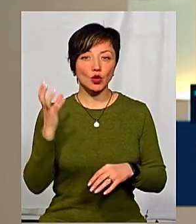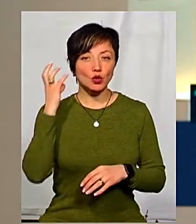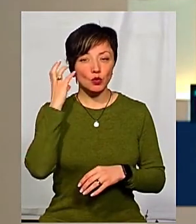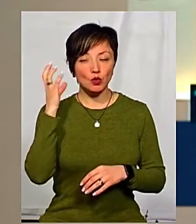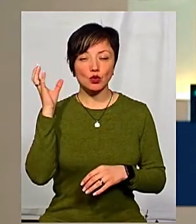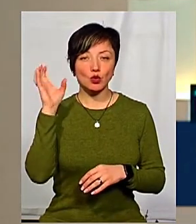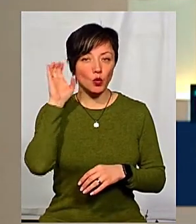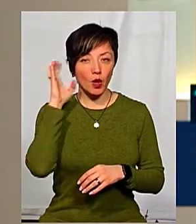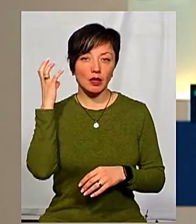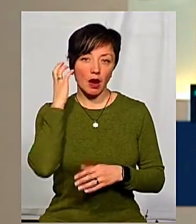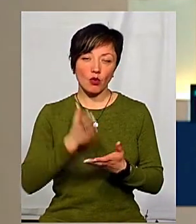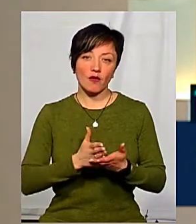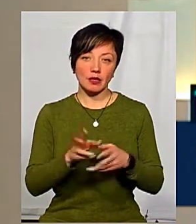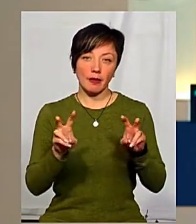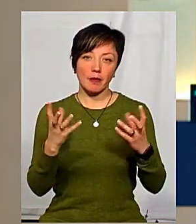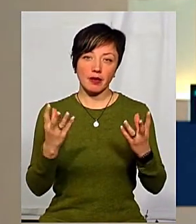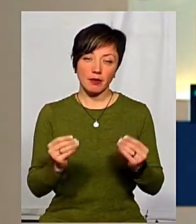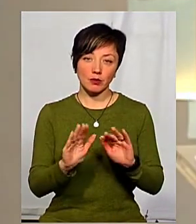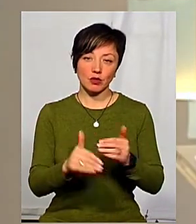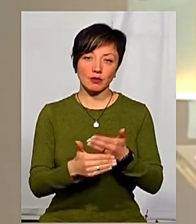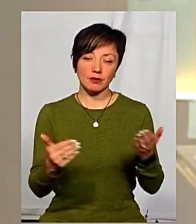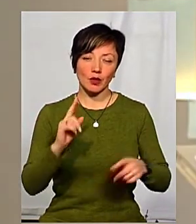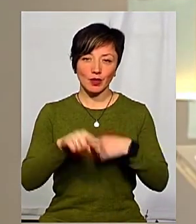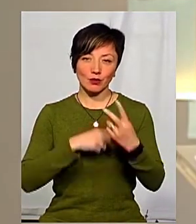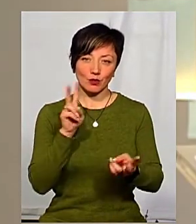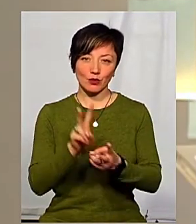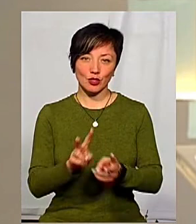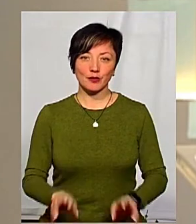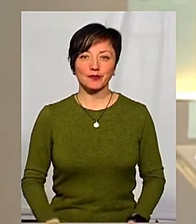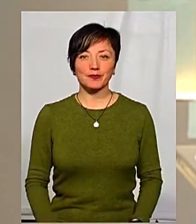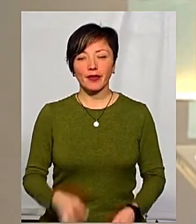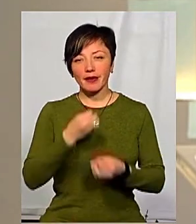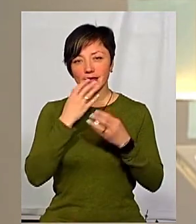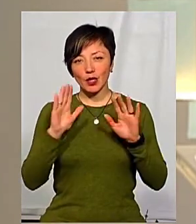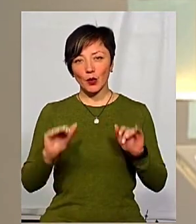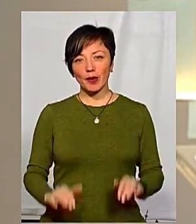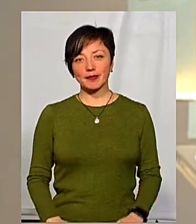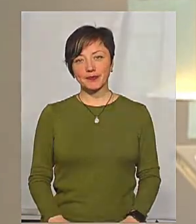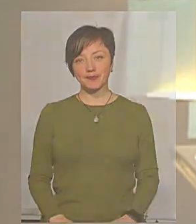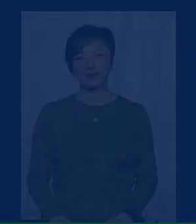слухати радіоверсію «Теми дня». З вами прощаюся. До наступної «Теми дня». На все добре.